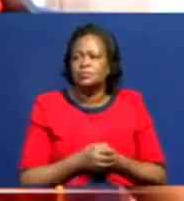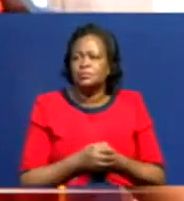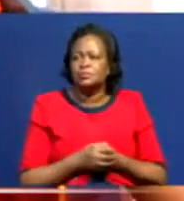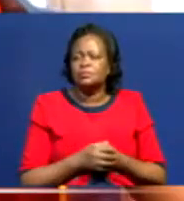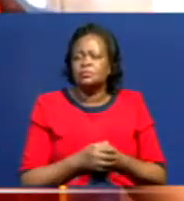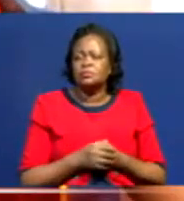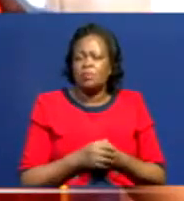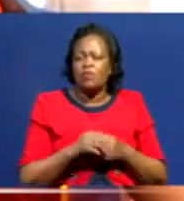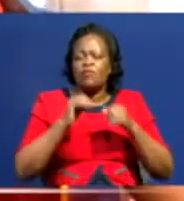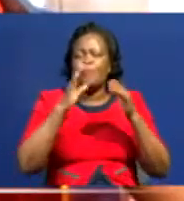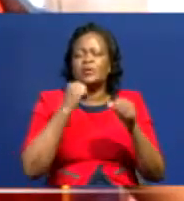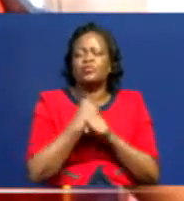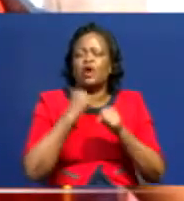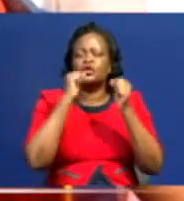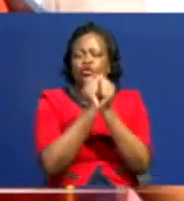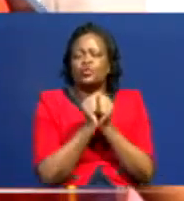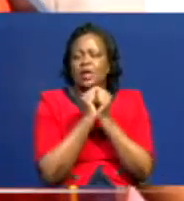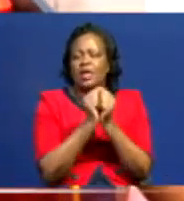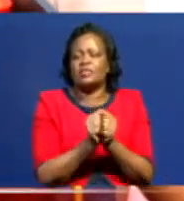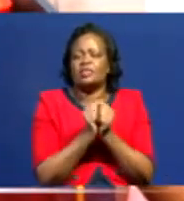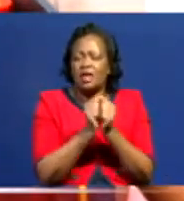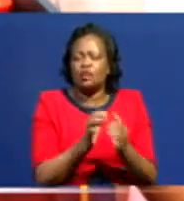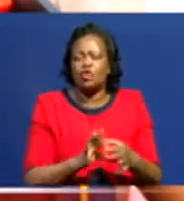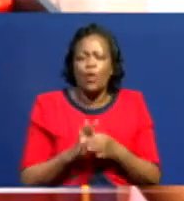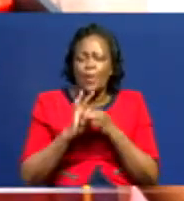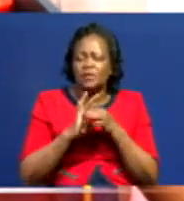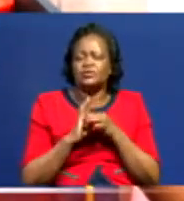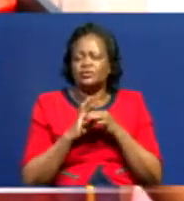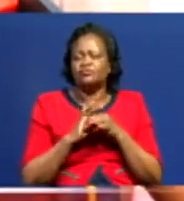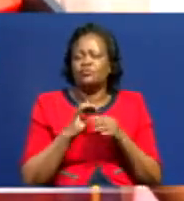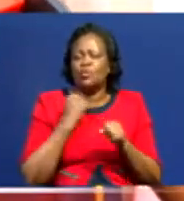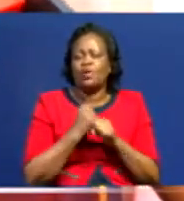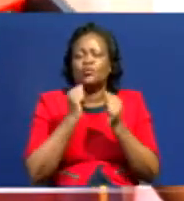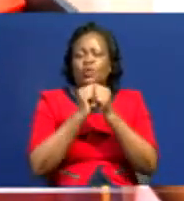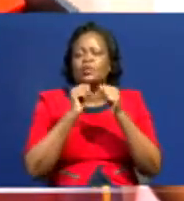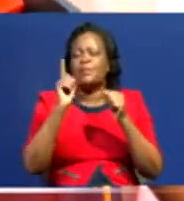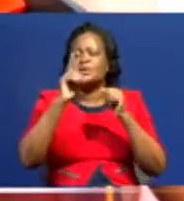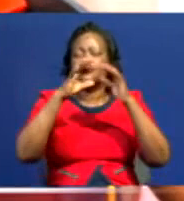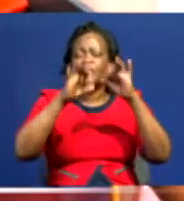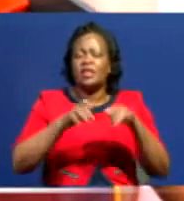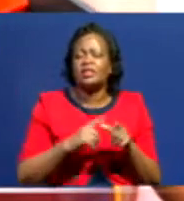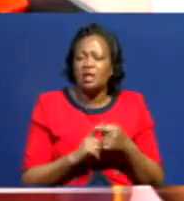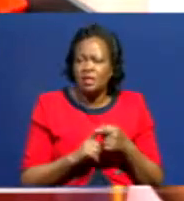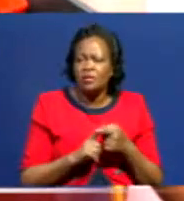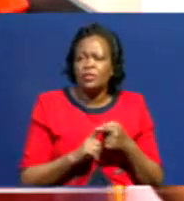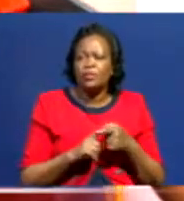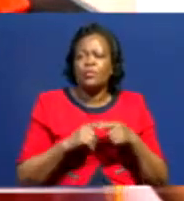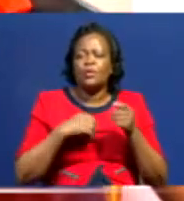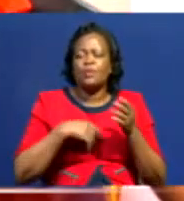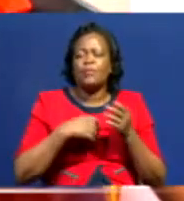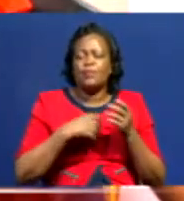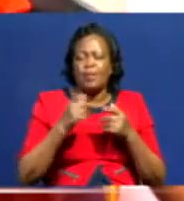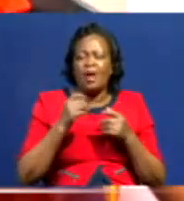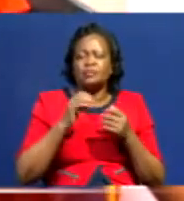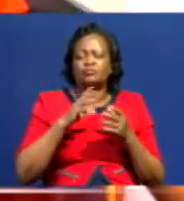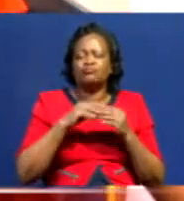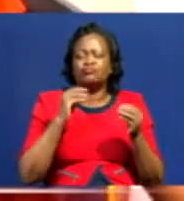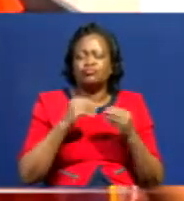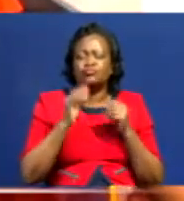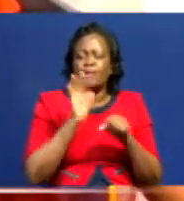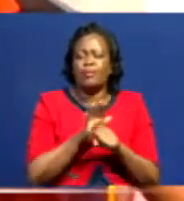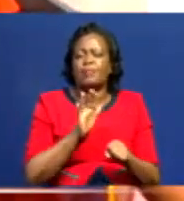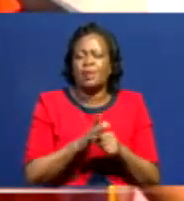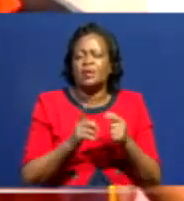wakulima mshirikiane na hii watu ya agriculture na department ya agriculture tuweze kutoa pamba kwa wingi, na hiyo